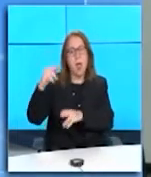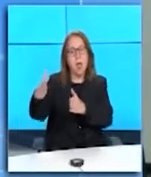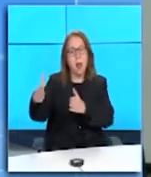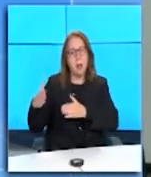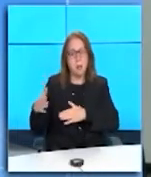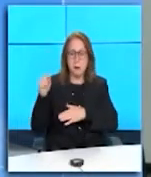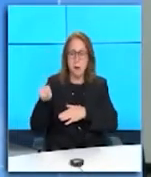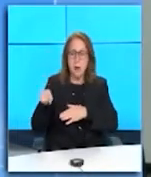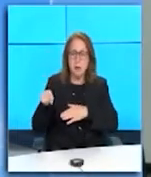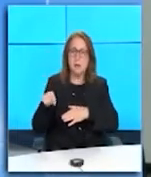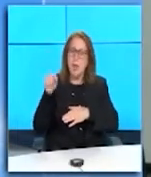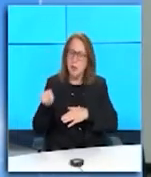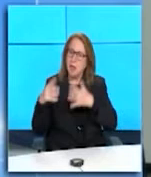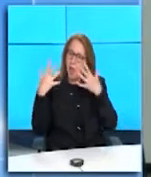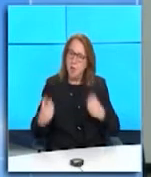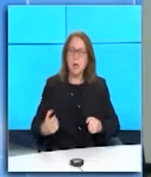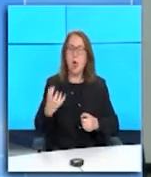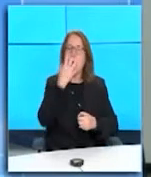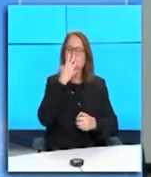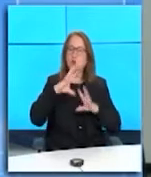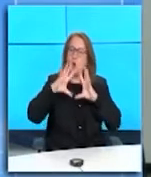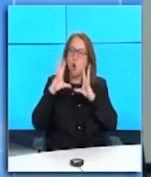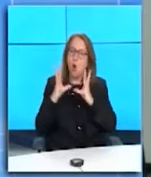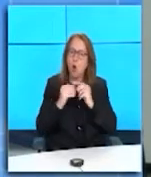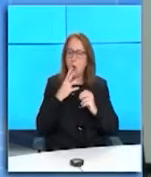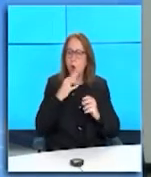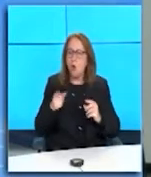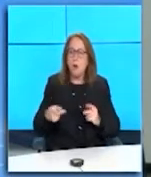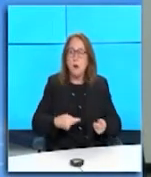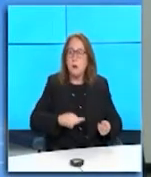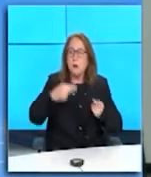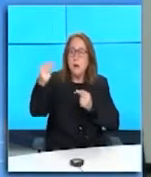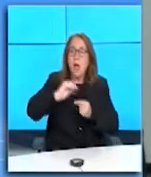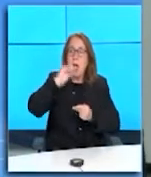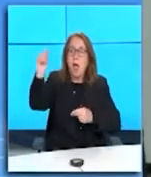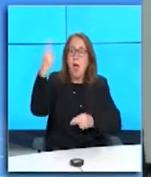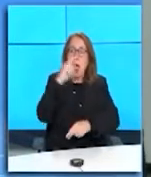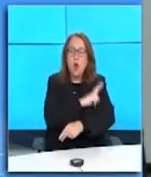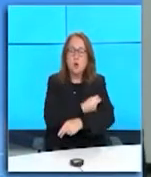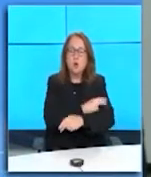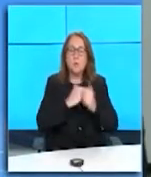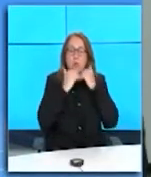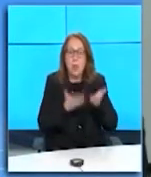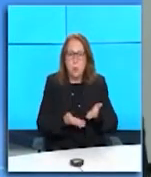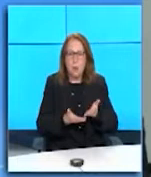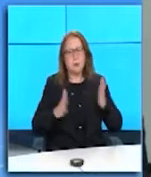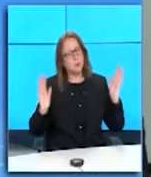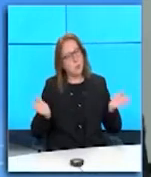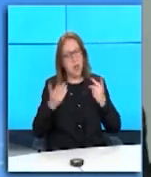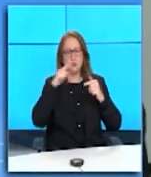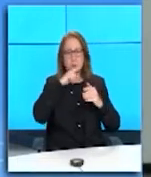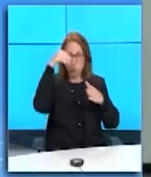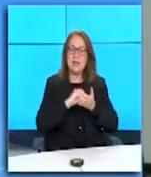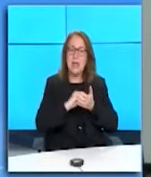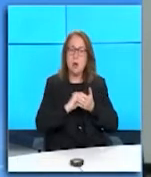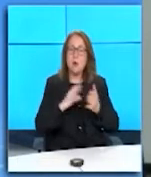σε κλίνη. Άρα, το Εθνικό μας Σύστημα Υγείας αντέχει, είναι σταθερό, πιέζεται, αλλά παρέχει τις υπηρεσίες σε όλους